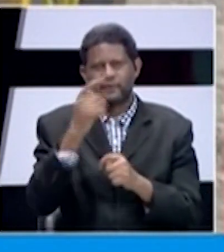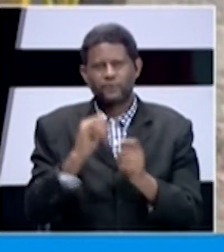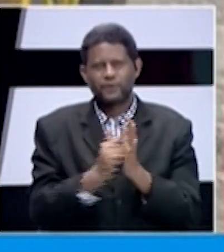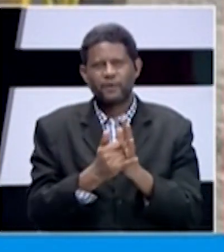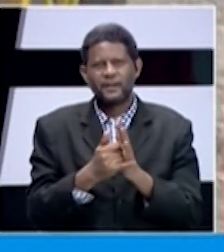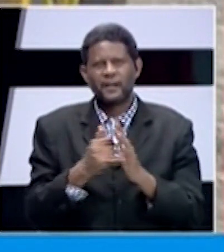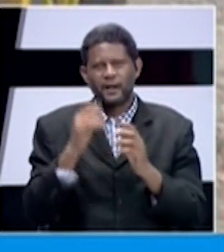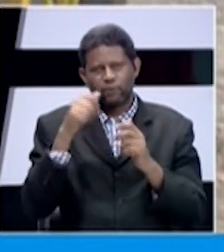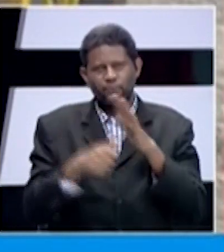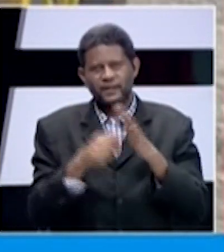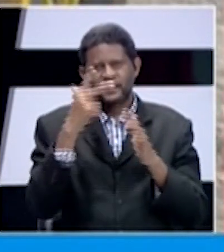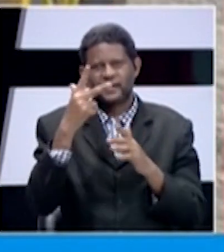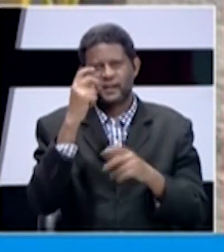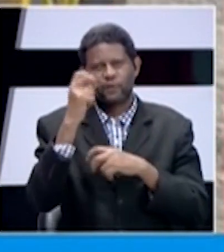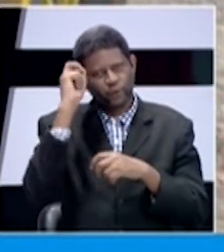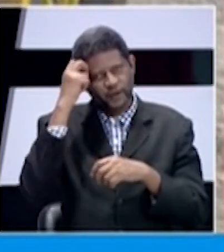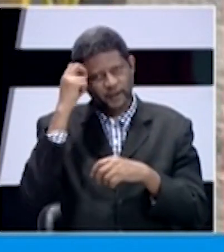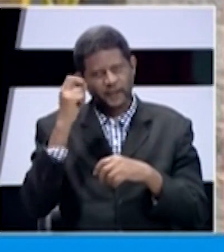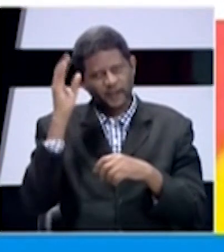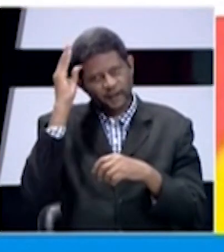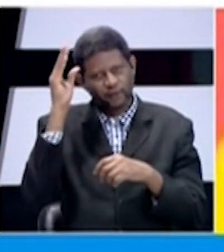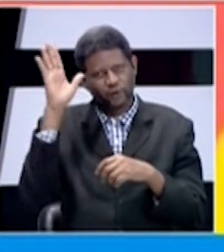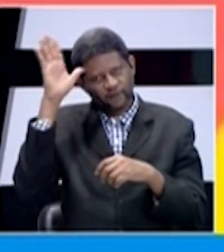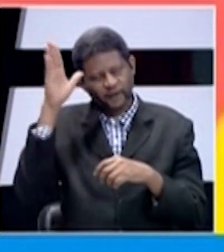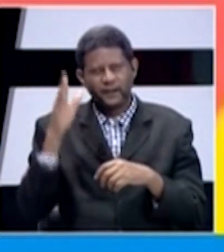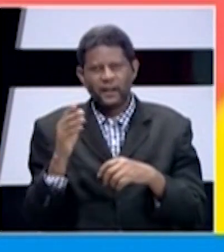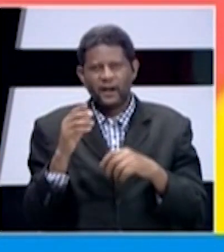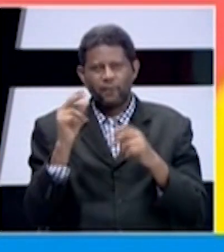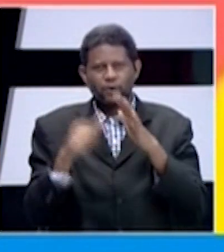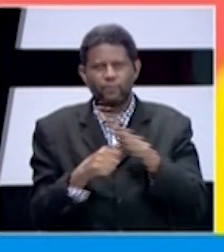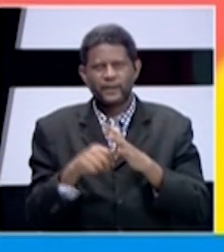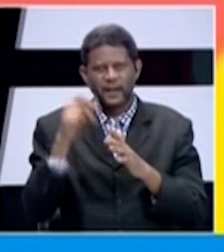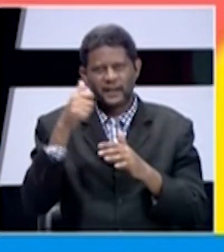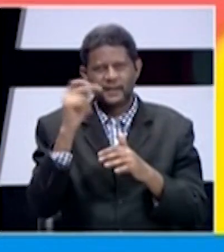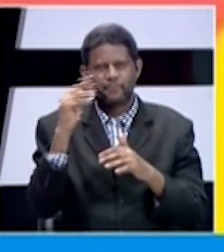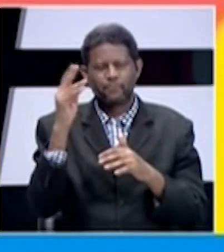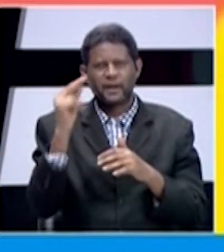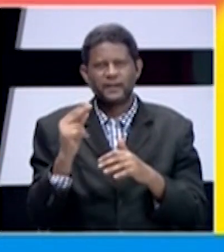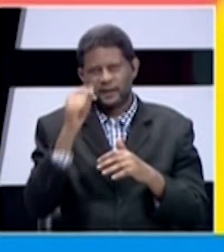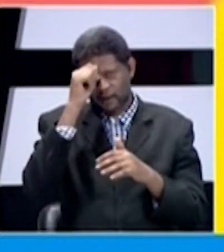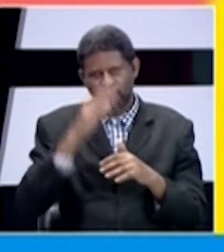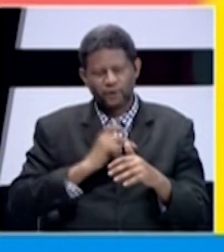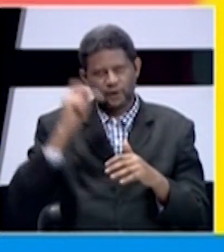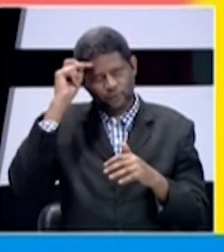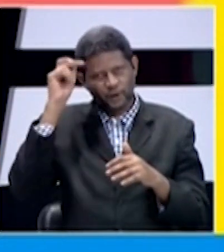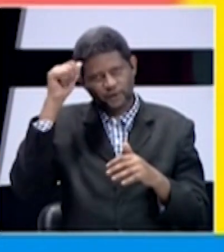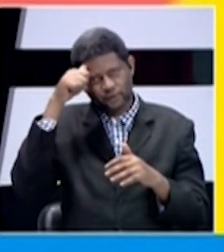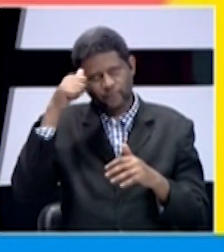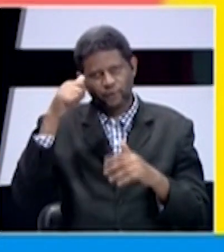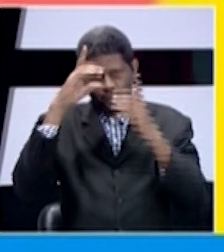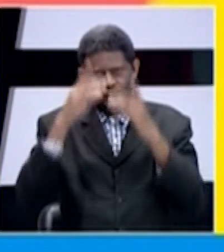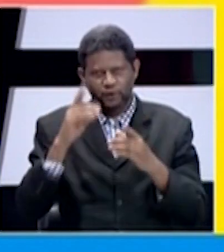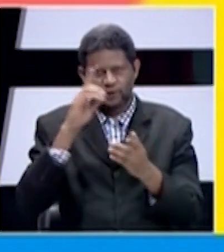እምበር ሳልሳይ ወያነ ኣይተ ሓያሉ ጎዲፋ እዮም ኣቦ እምበር ኣሲምባ ዲሞክራስያዊ ፓርቲ ኣይተ ዶሬስ ገዶም ክቡር ፕሬዚዳንት